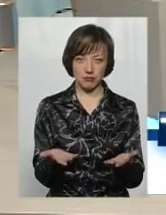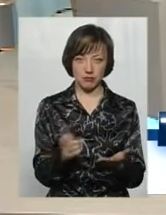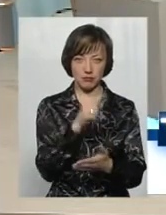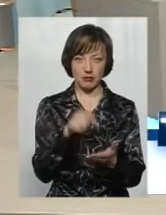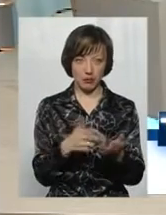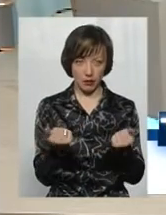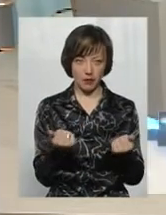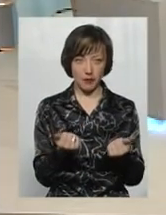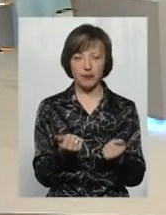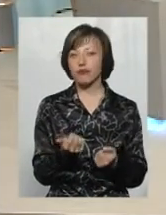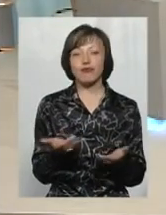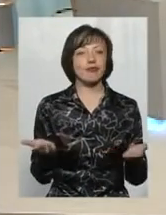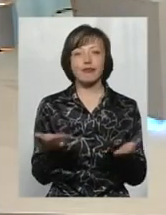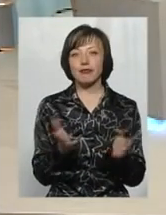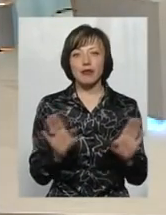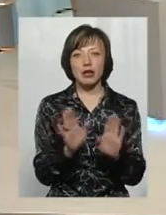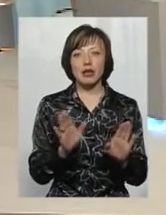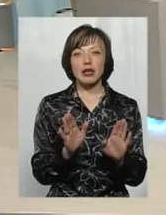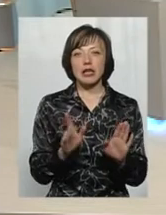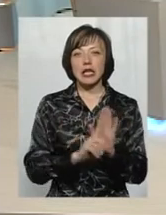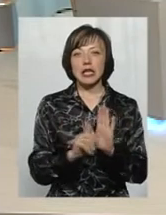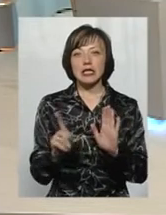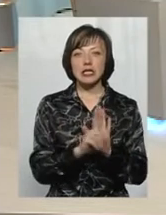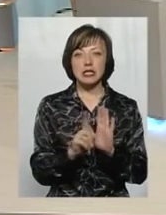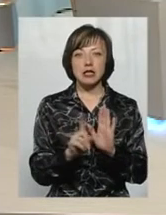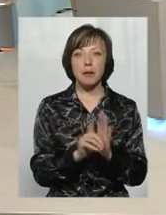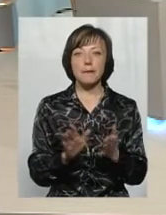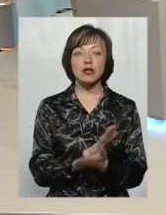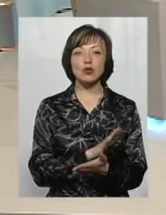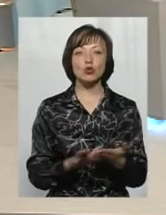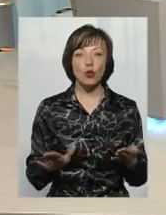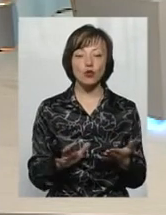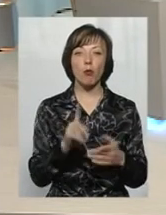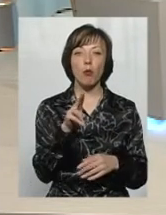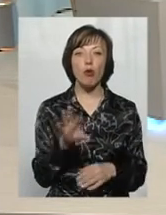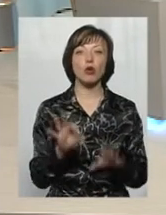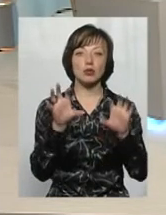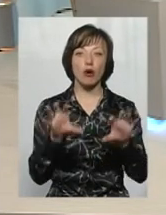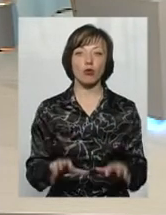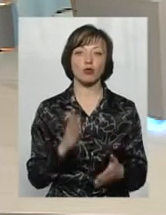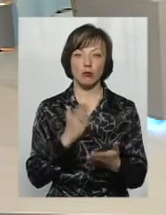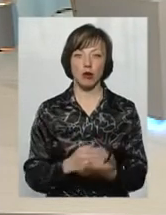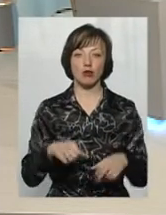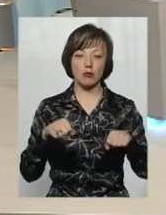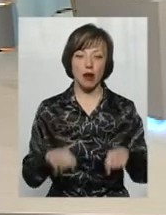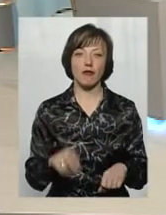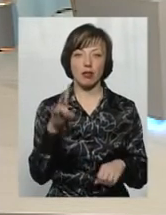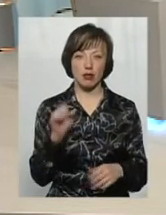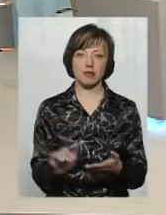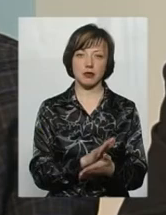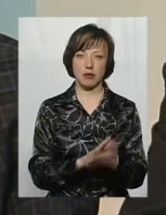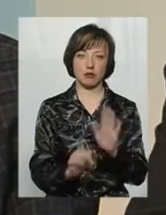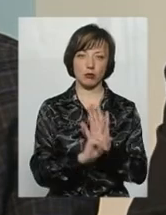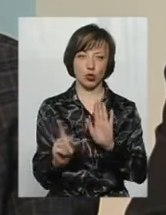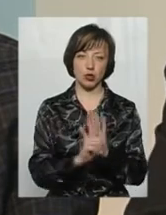ні, вони б не їздили за гроші, вони б їздили безкоштовно, тому що по закону вони мають право на безоплатний